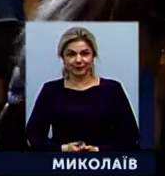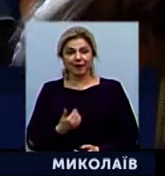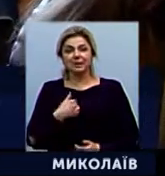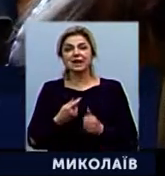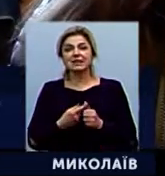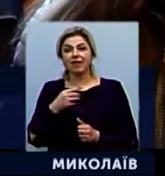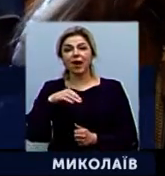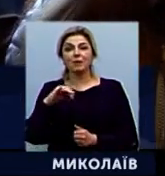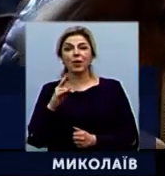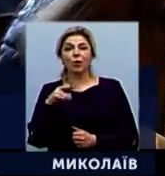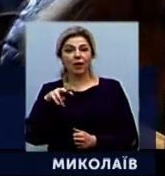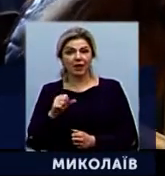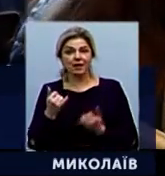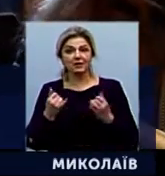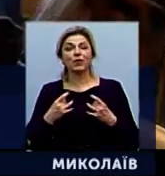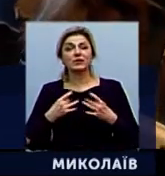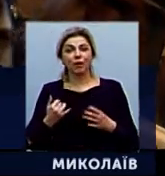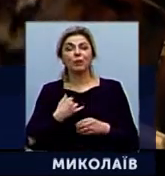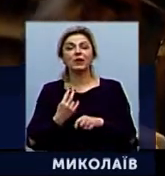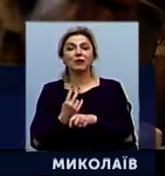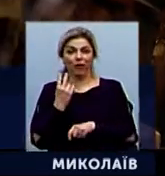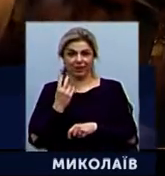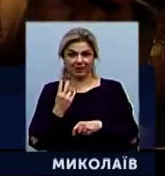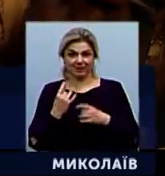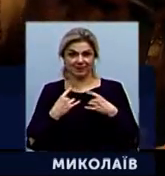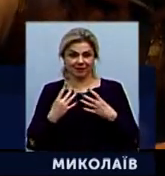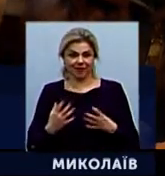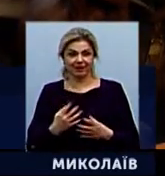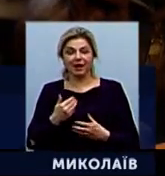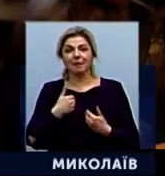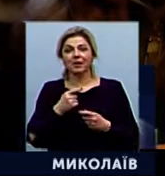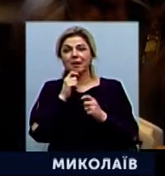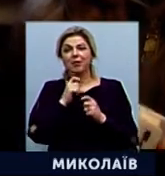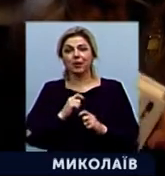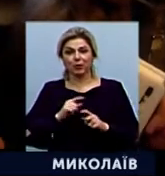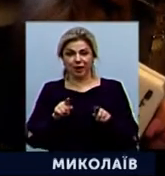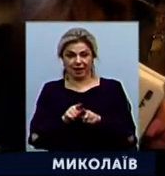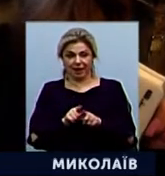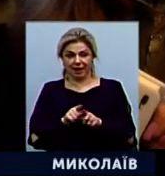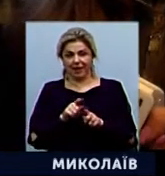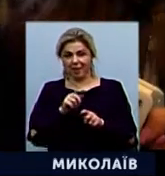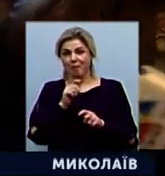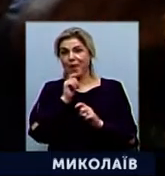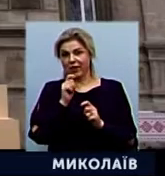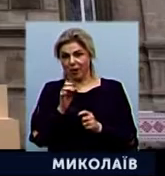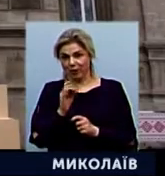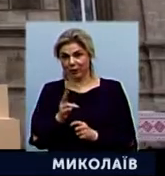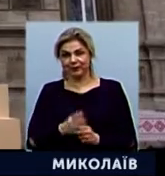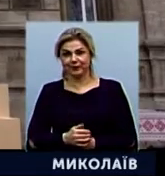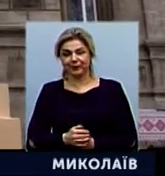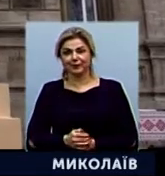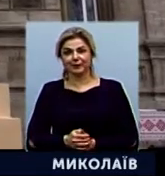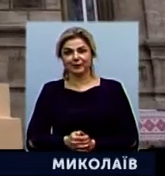звати Микола, сьогодні свято, у мене подвійне. І мені подарували отакий подарунок. Церкві.